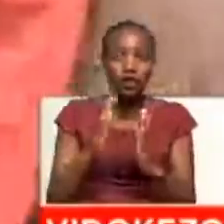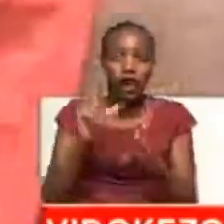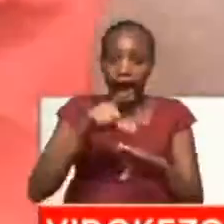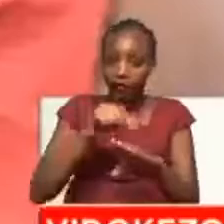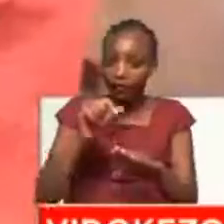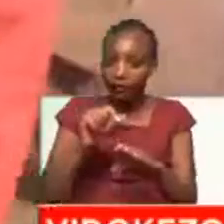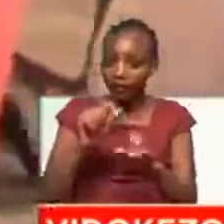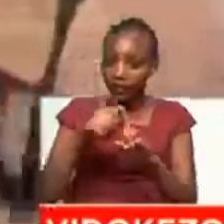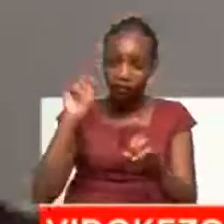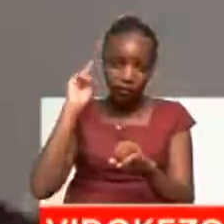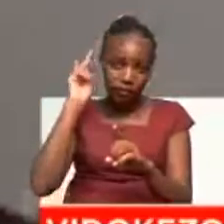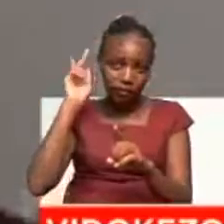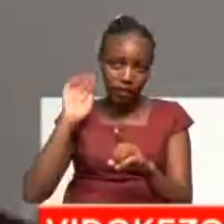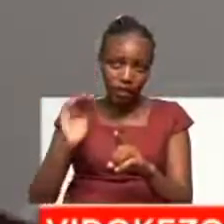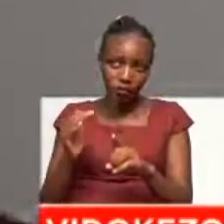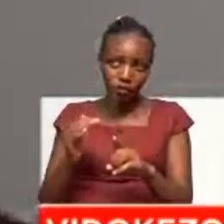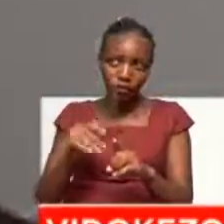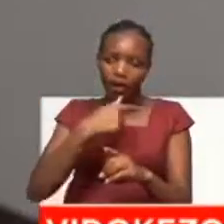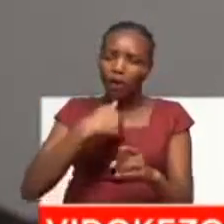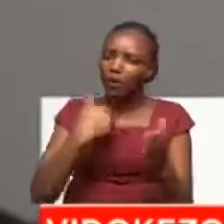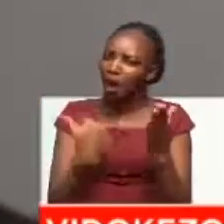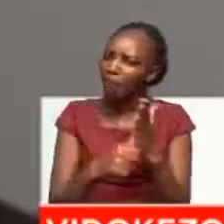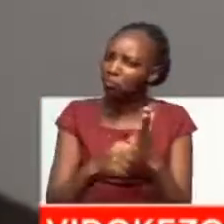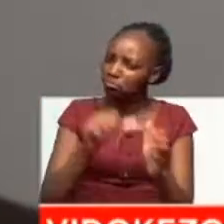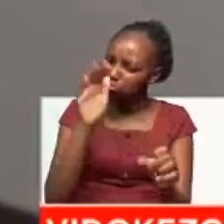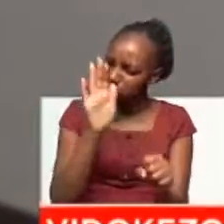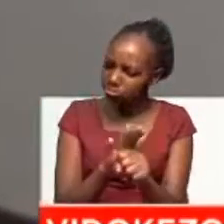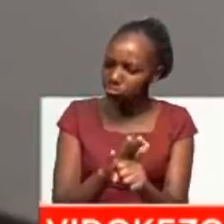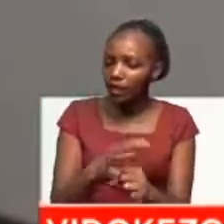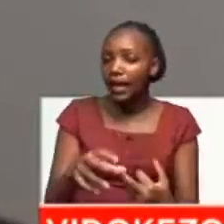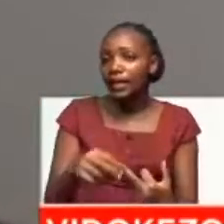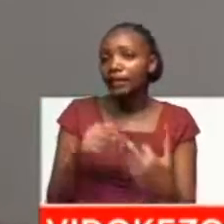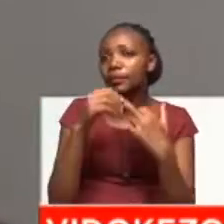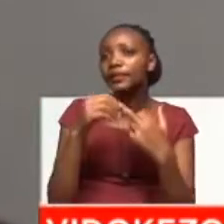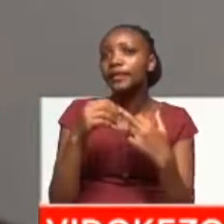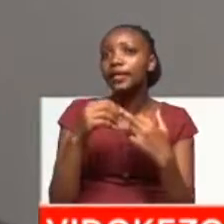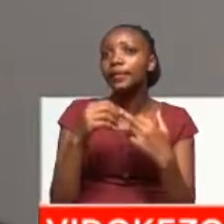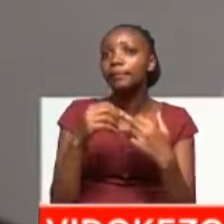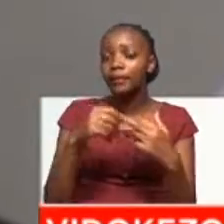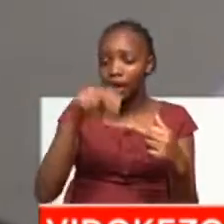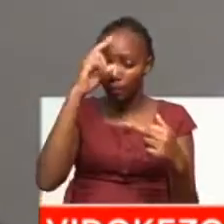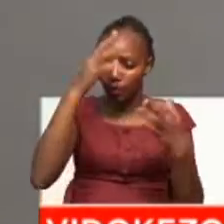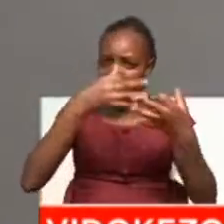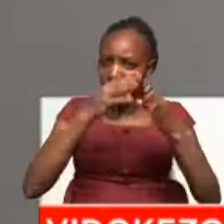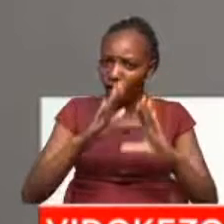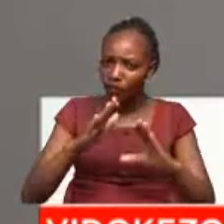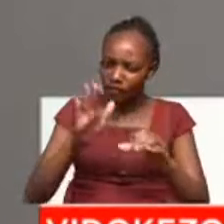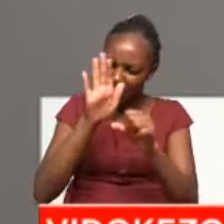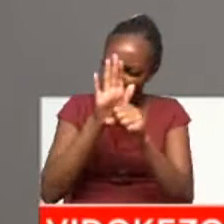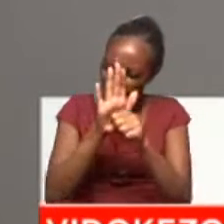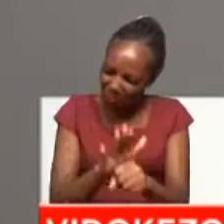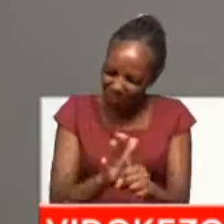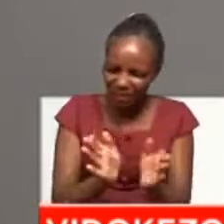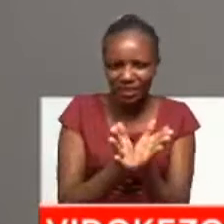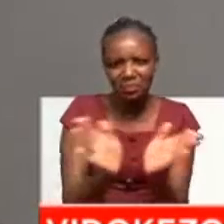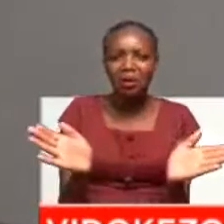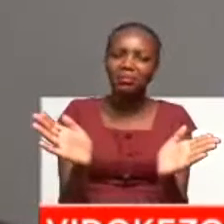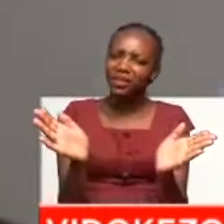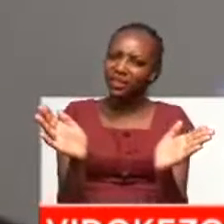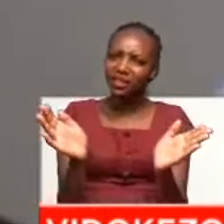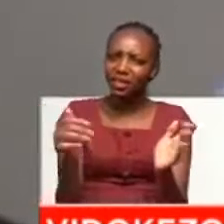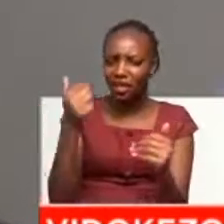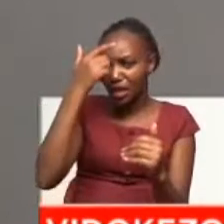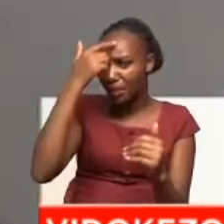katika kaunti hii ya Kisii. Tuko na shida sana, especially vile maafisa wa polisi wana enforce hiyo curfew.